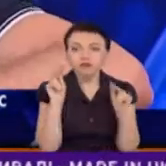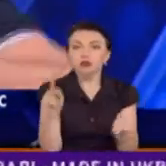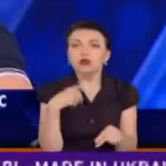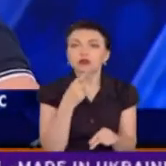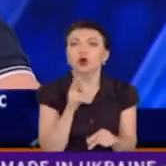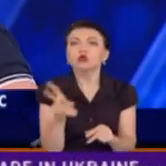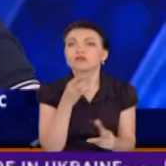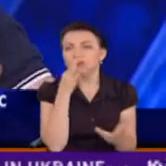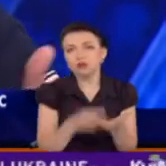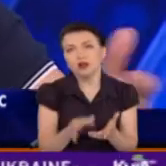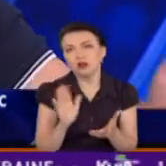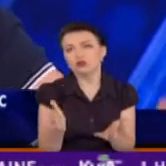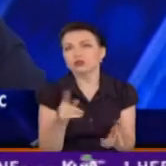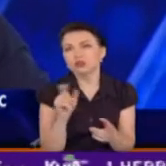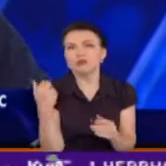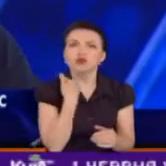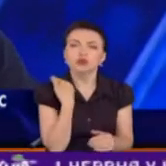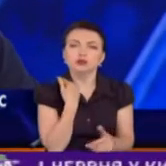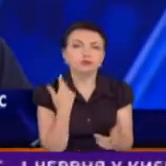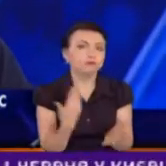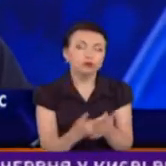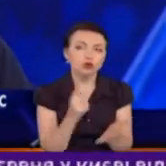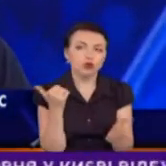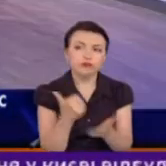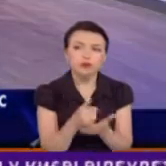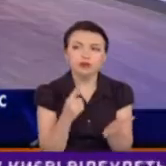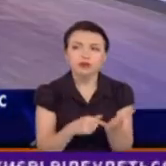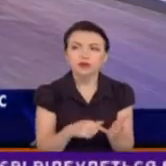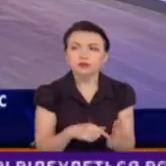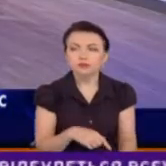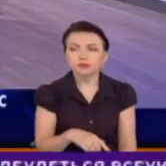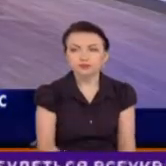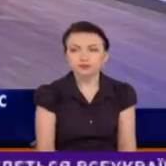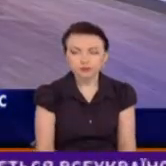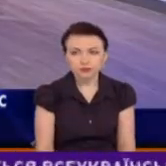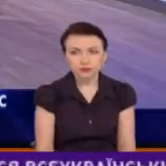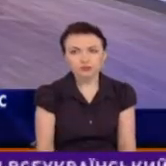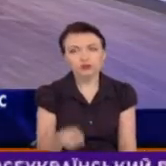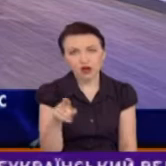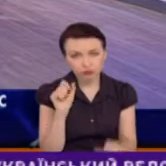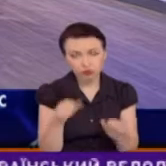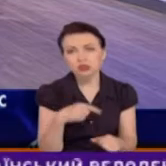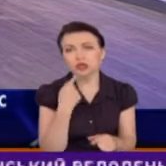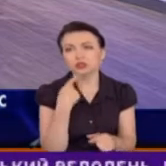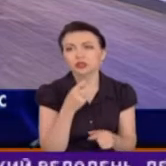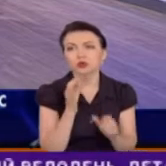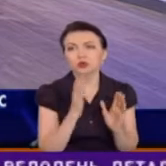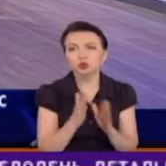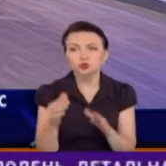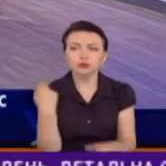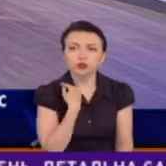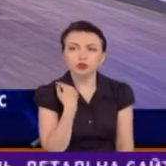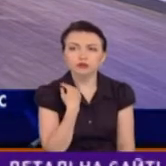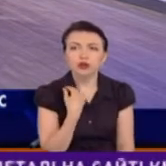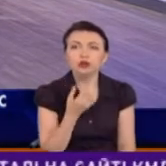буде відповідальність нести за борги. Ось головне питання. Пане Олексію, а ви по структурі боргів можете сказати? Можу. Скажіть, хто